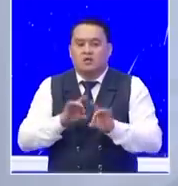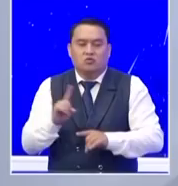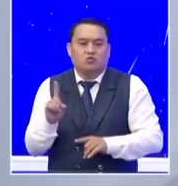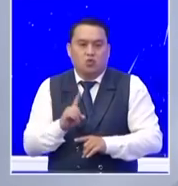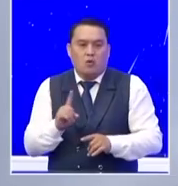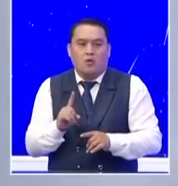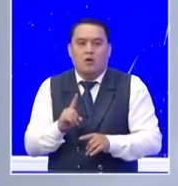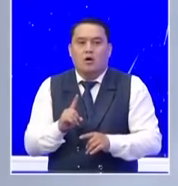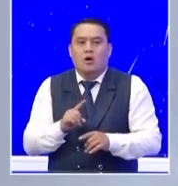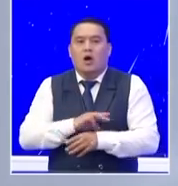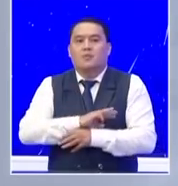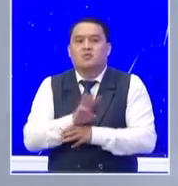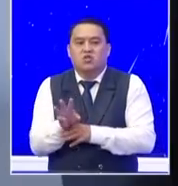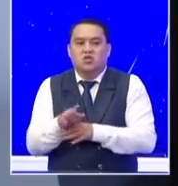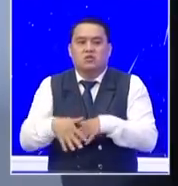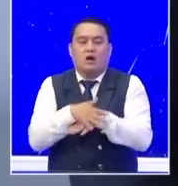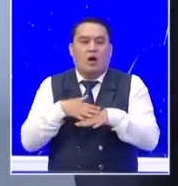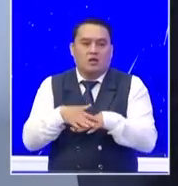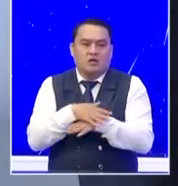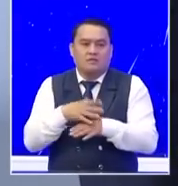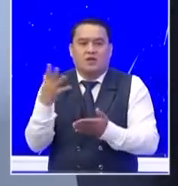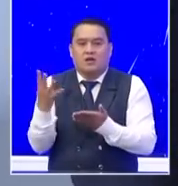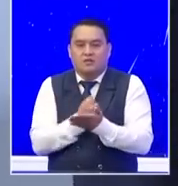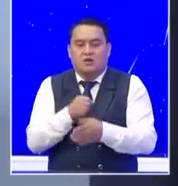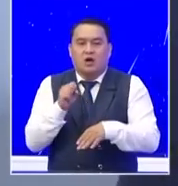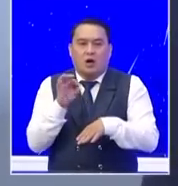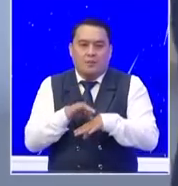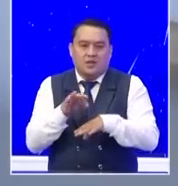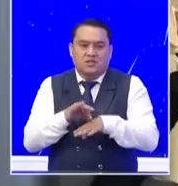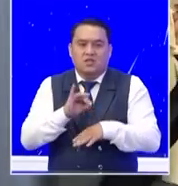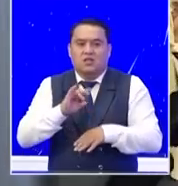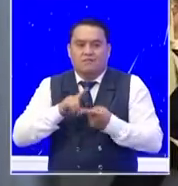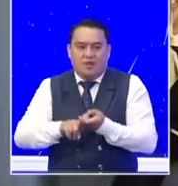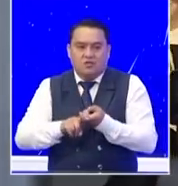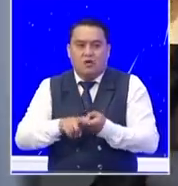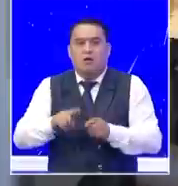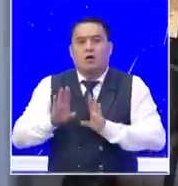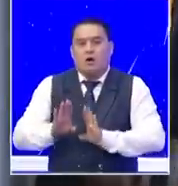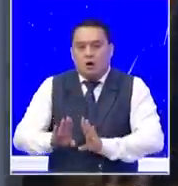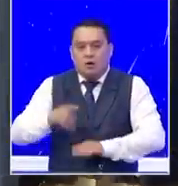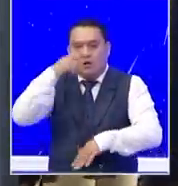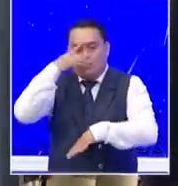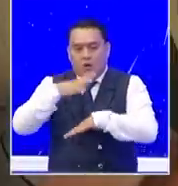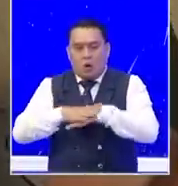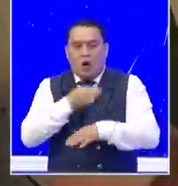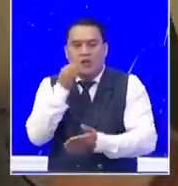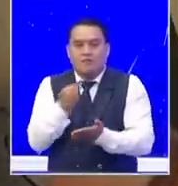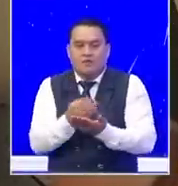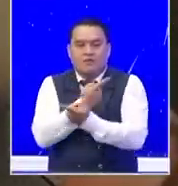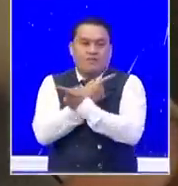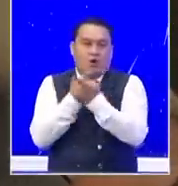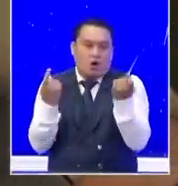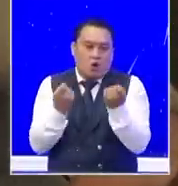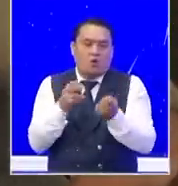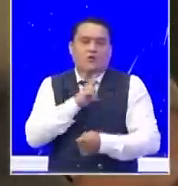необходимость максимального охвата населения на выявление опасного вируса. Заместитель акима области Батыржан Байжуманов в ответ проинформировал